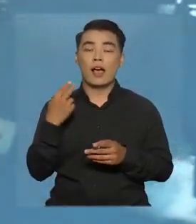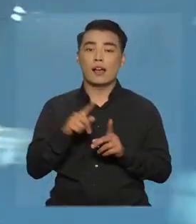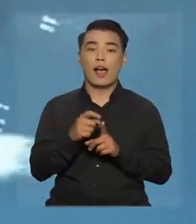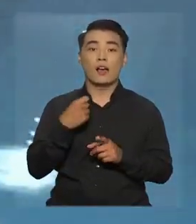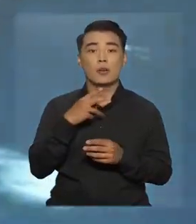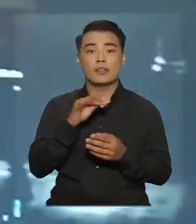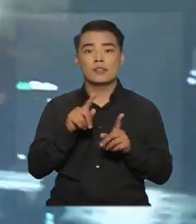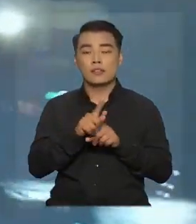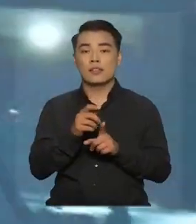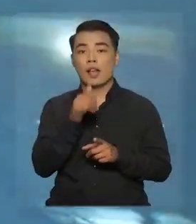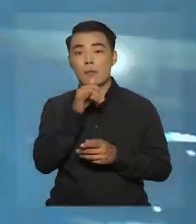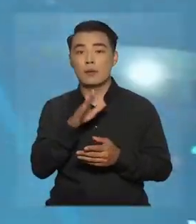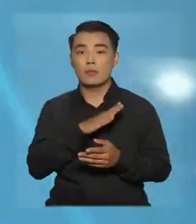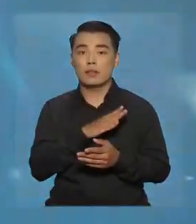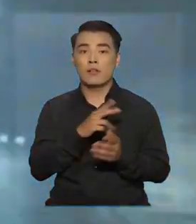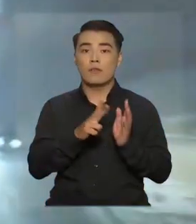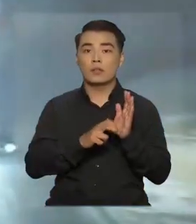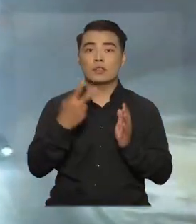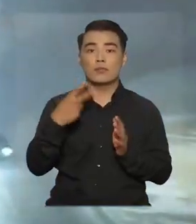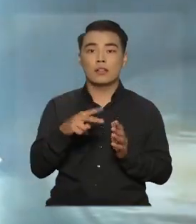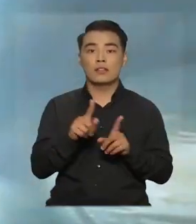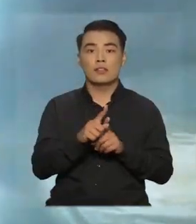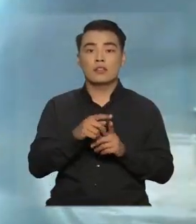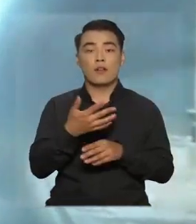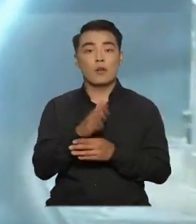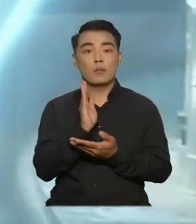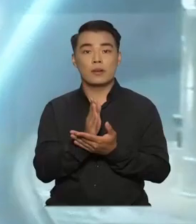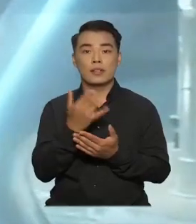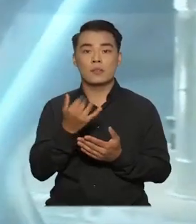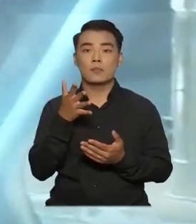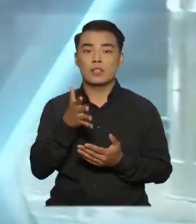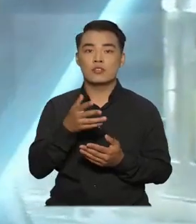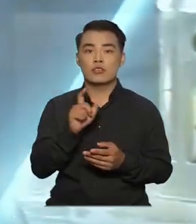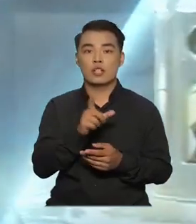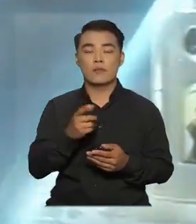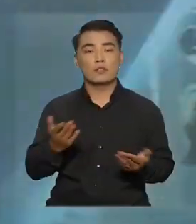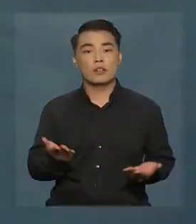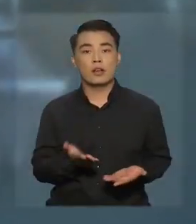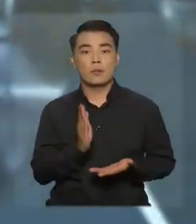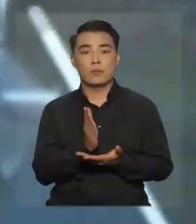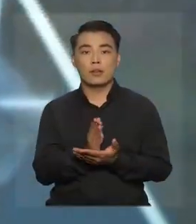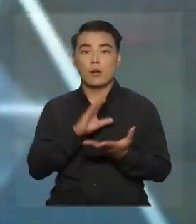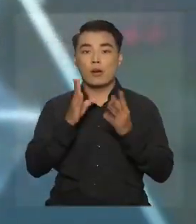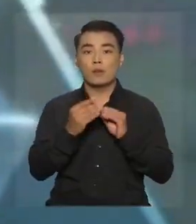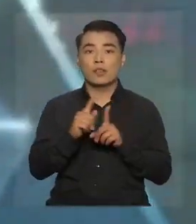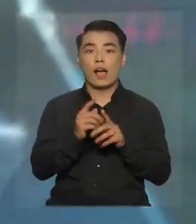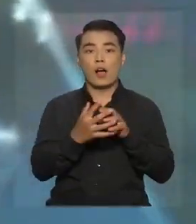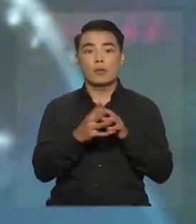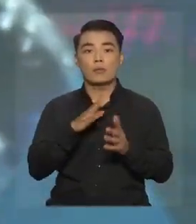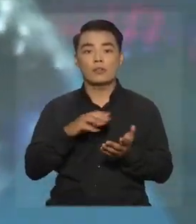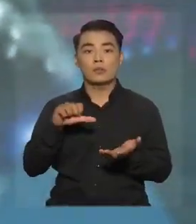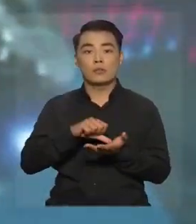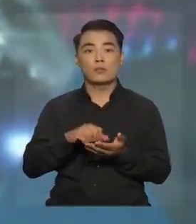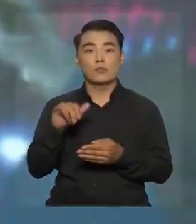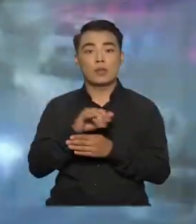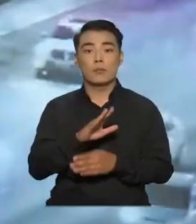и табачных изделий в нем 822 проживает более 5000 человек в образцовом ауле побывала Наш корреспондент